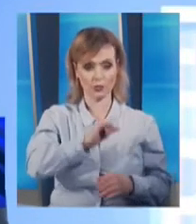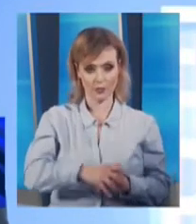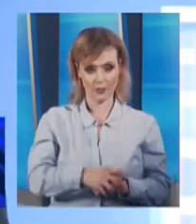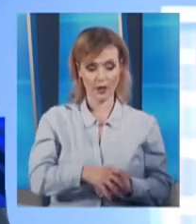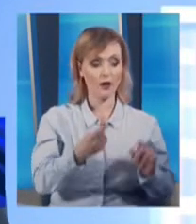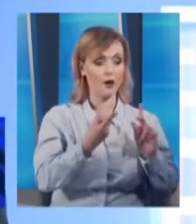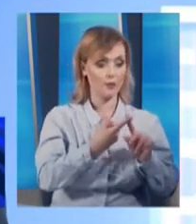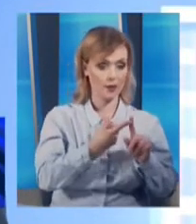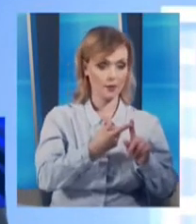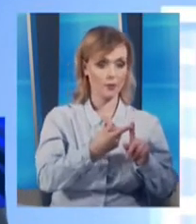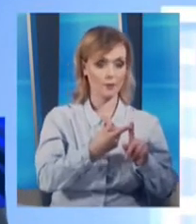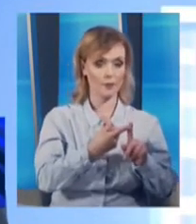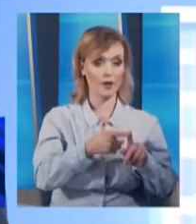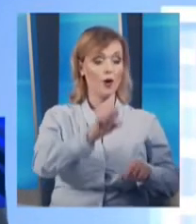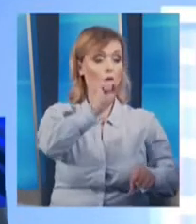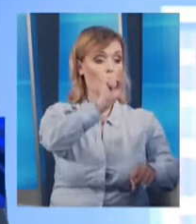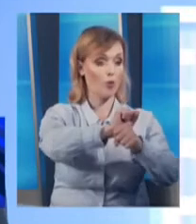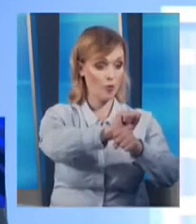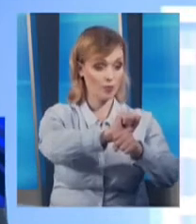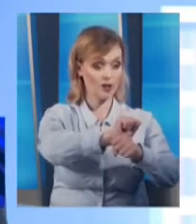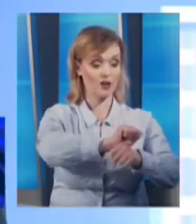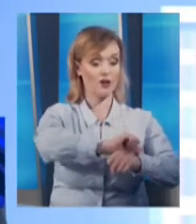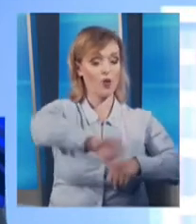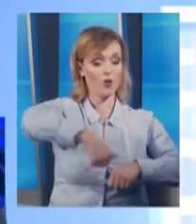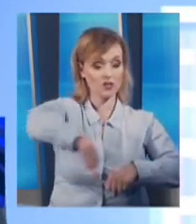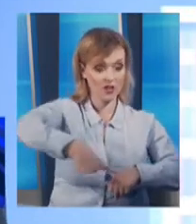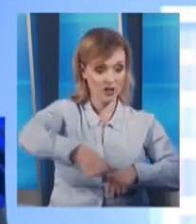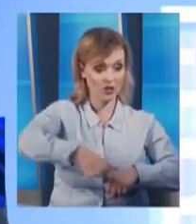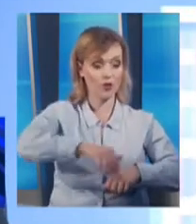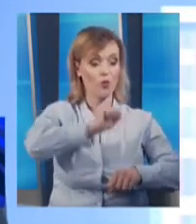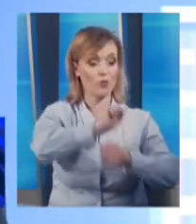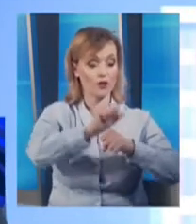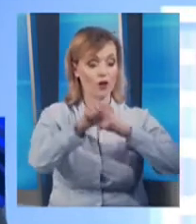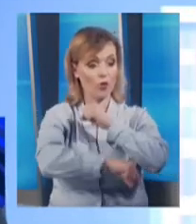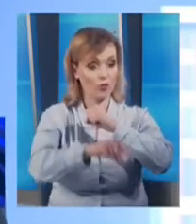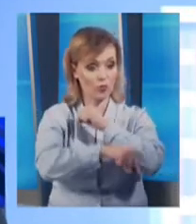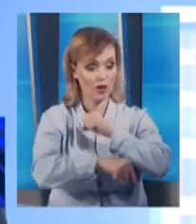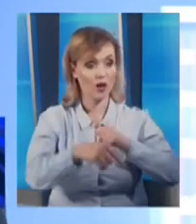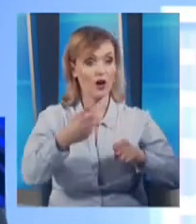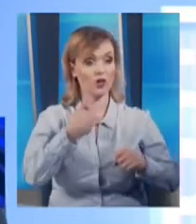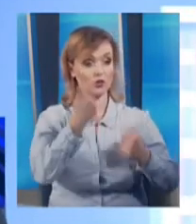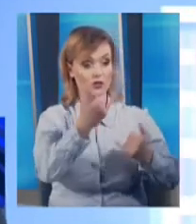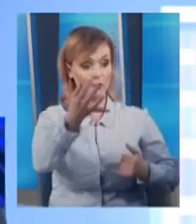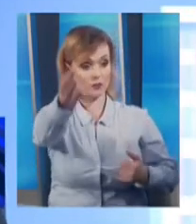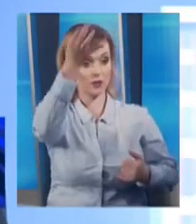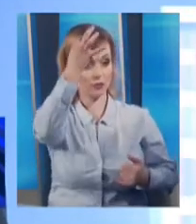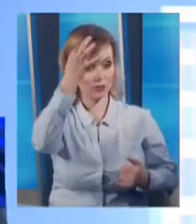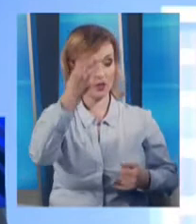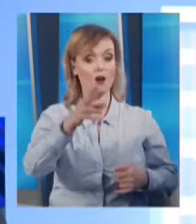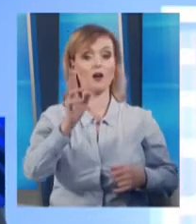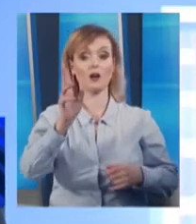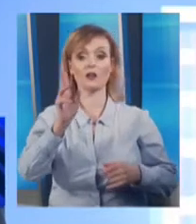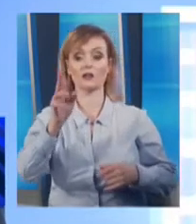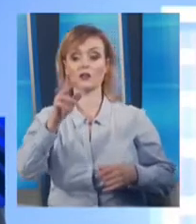alți colegi, oprirea schemelor, hoțiilor, și aici vreau să vă amintesc o cifră care a pronunțat-o chiar